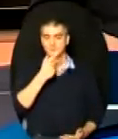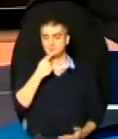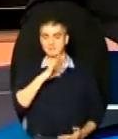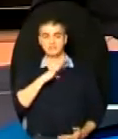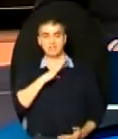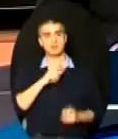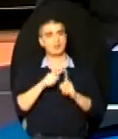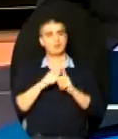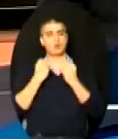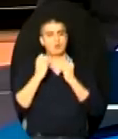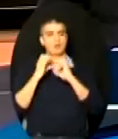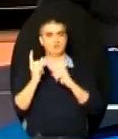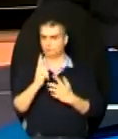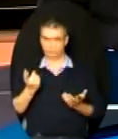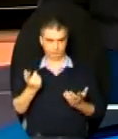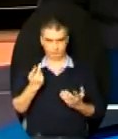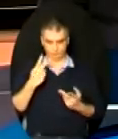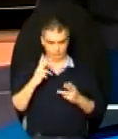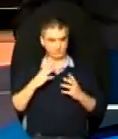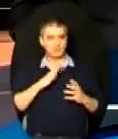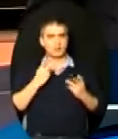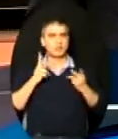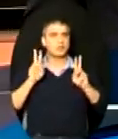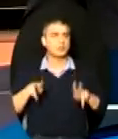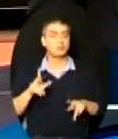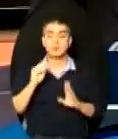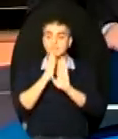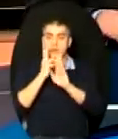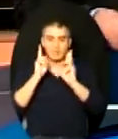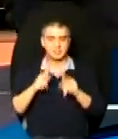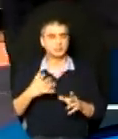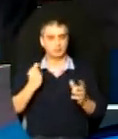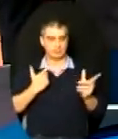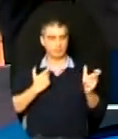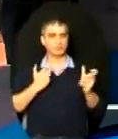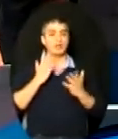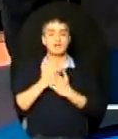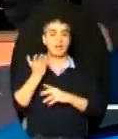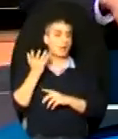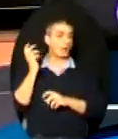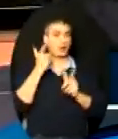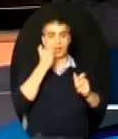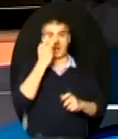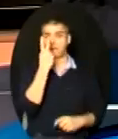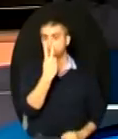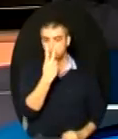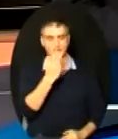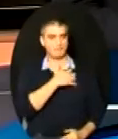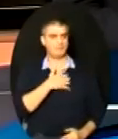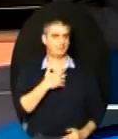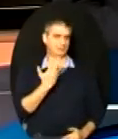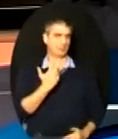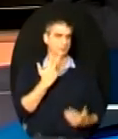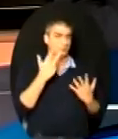שהסכנה היא כמו לנסוע בכביש, לא, הסכנה היא הרבה יותר מוחשית, יש מחבל חמוש שכבר הרג שני אנשים, פצע שמונה אנשים, הוא